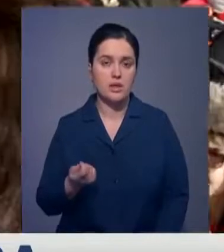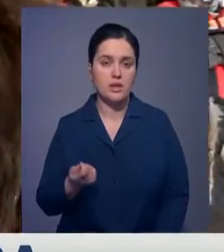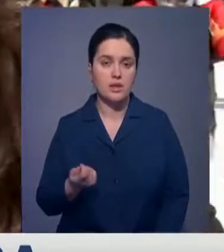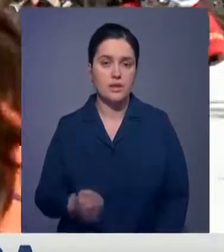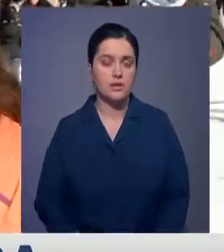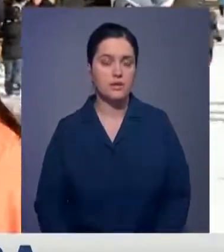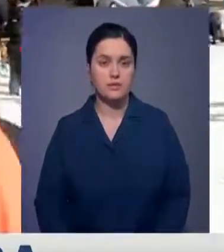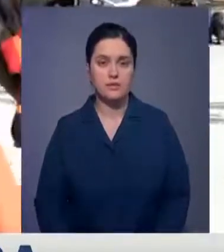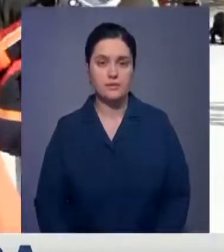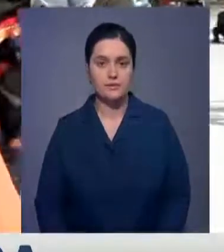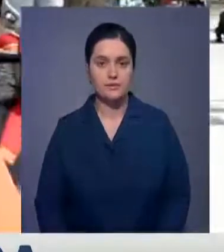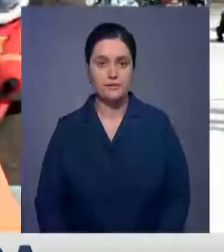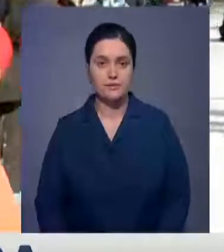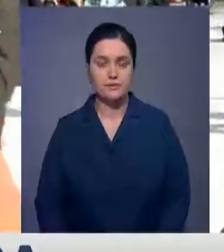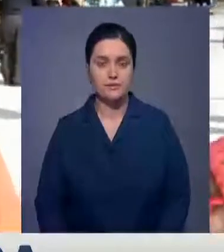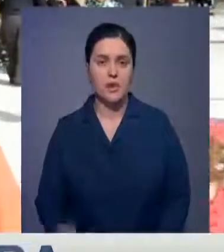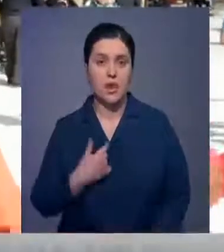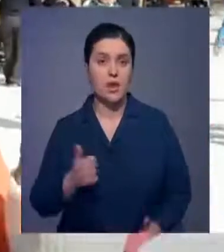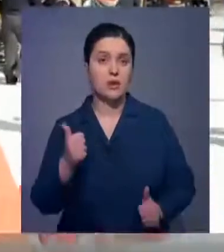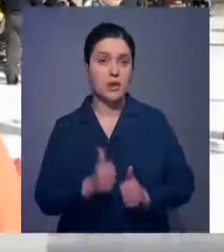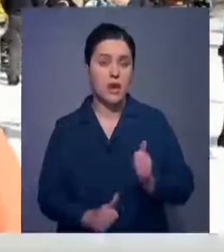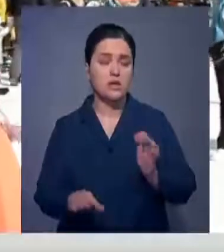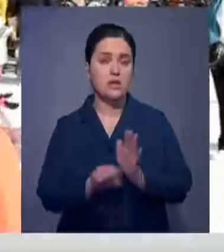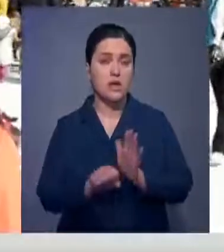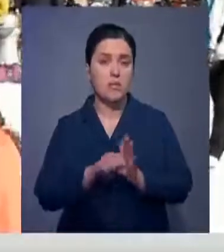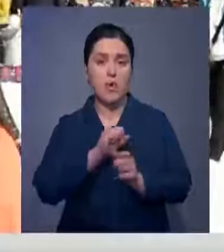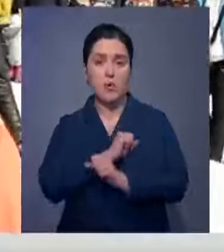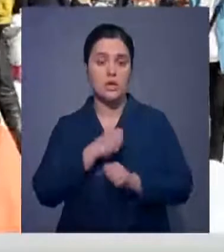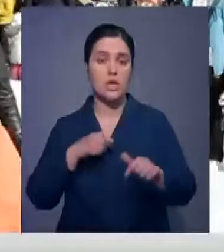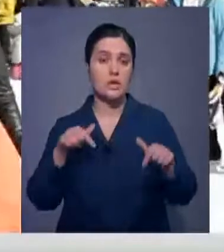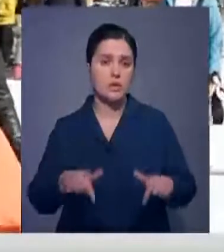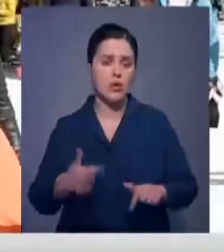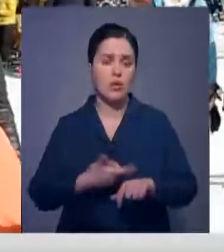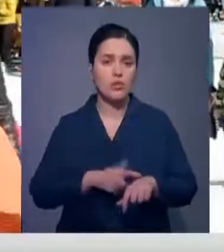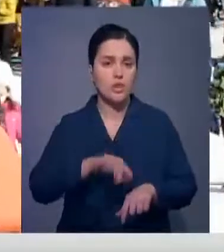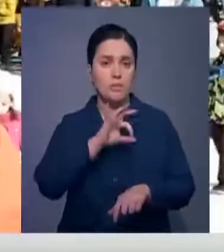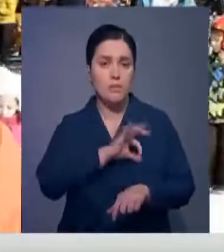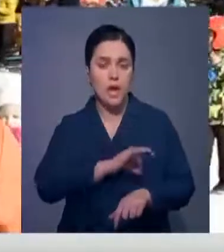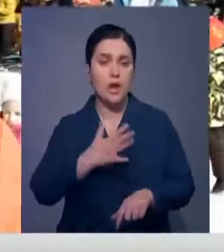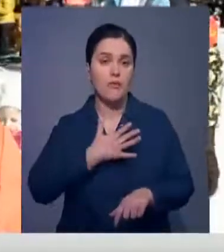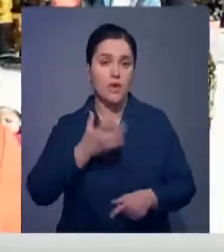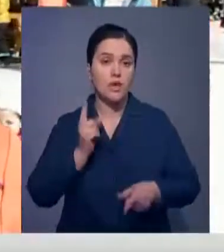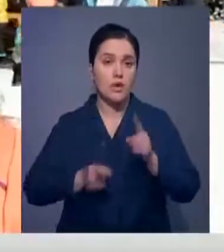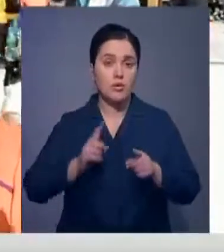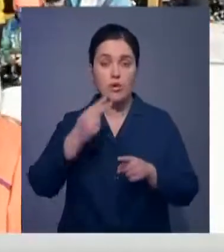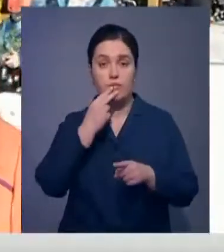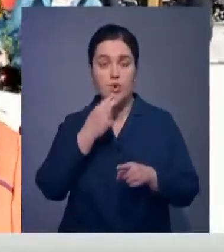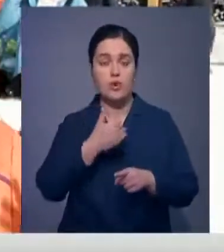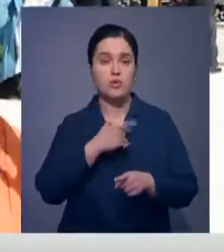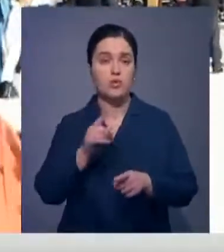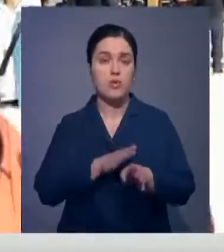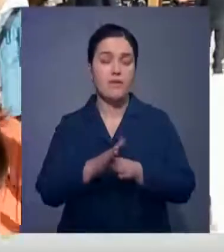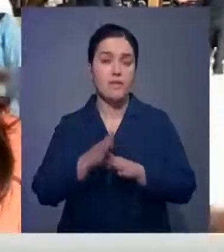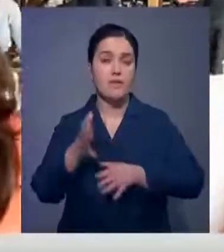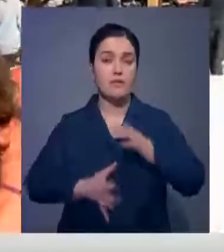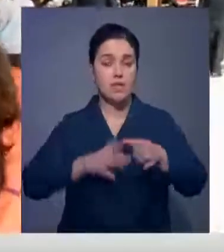мало. Я почти каждую зиму отдыхаю в Бакуриане. Здесь очень полезный воздух, натуральная пища. Хочу, чтобы весь мир знал про наш